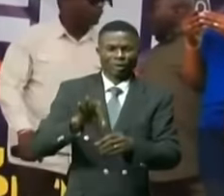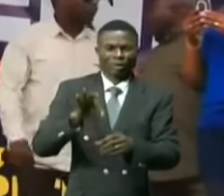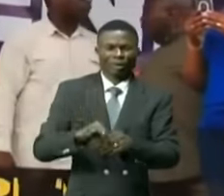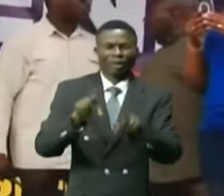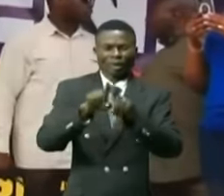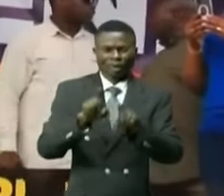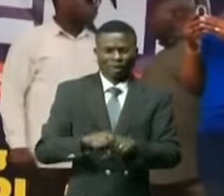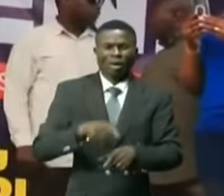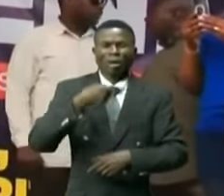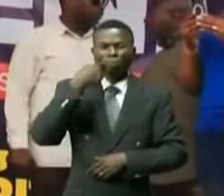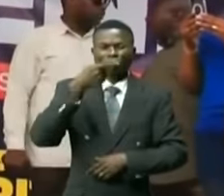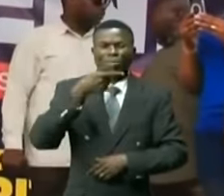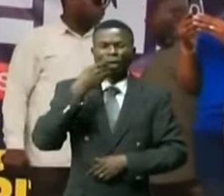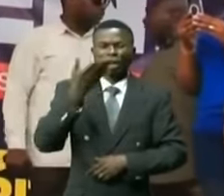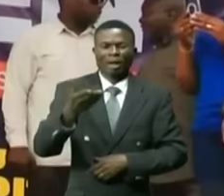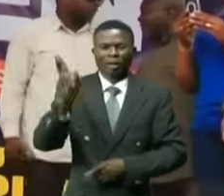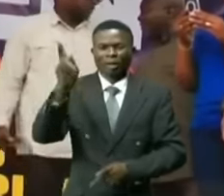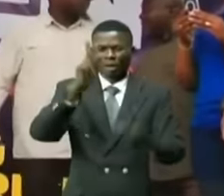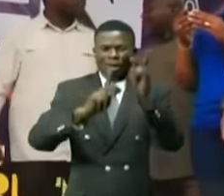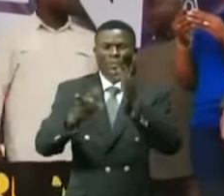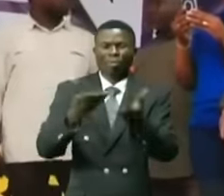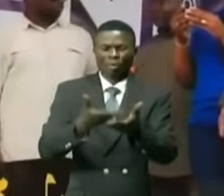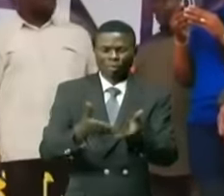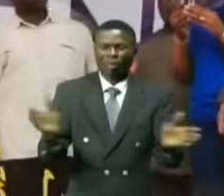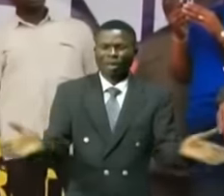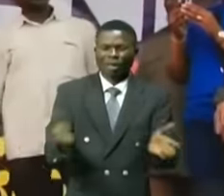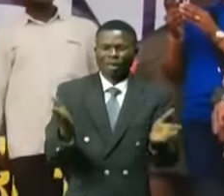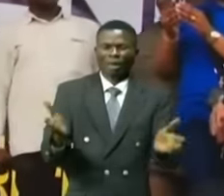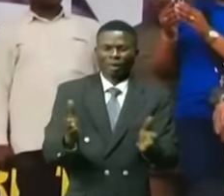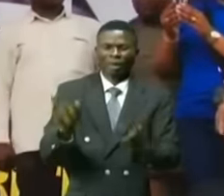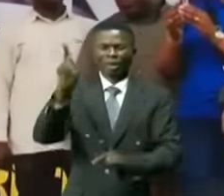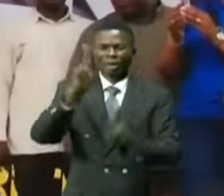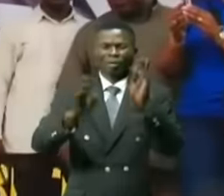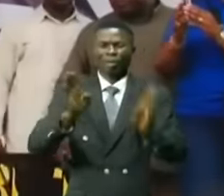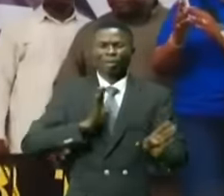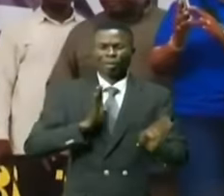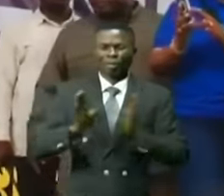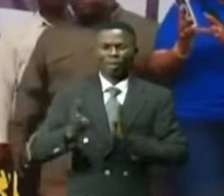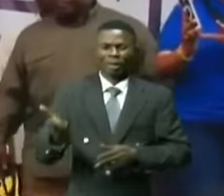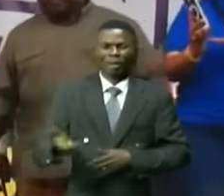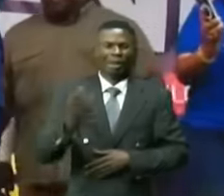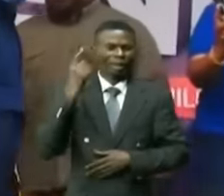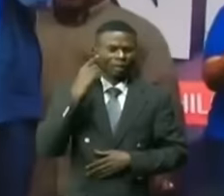eu de mots justes pour réconforter la population de Beni.